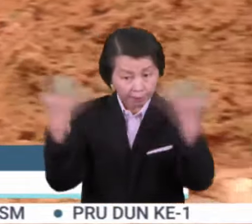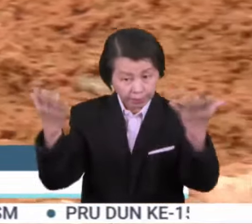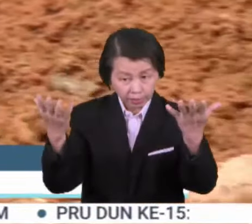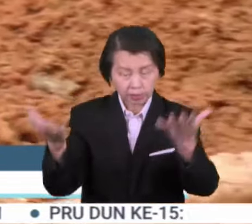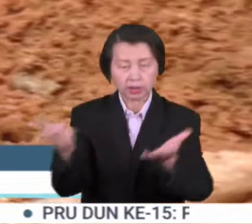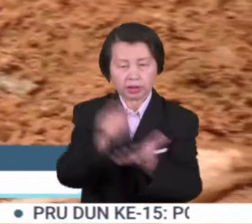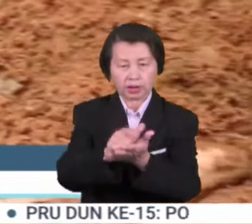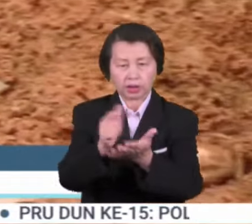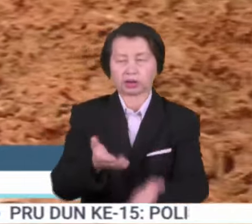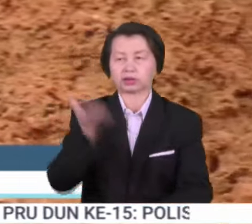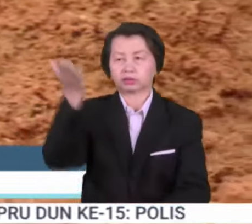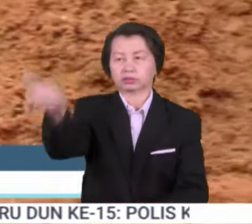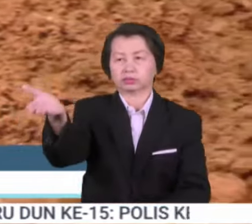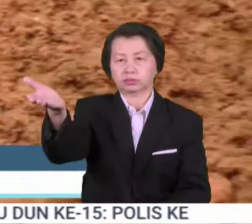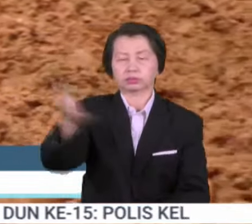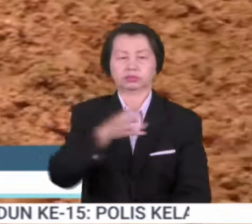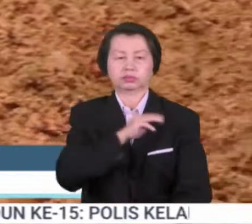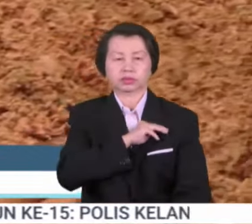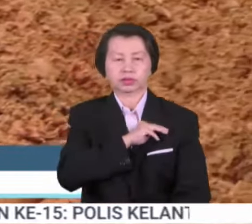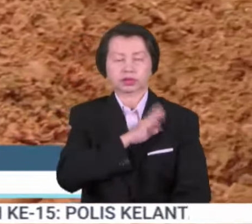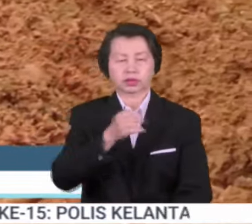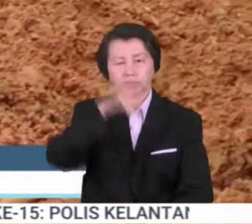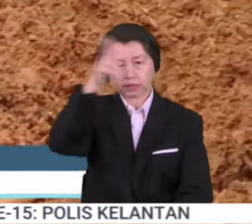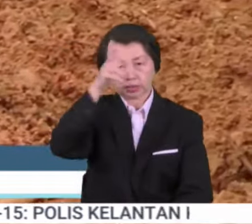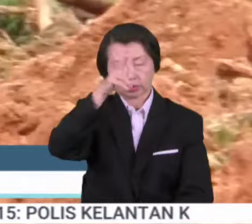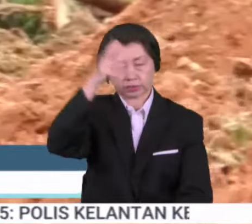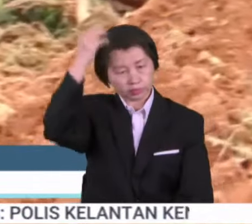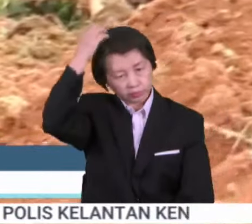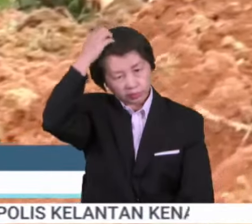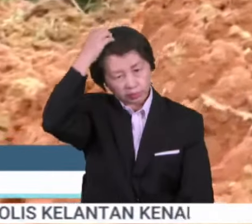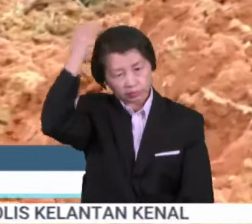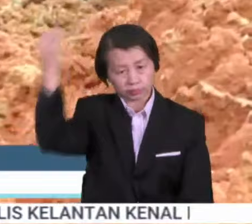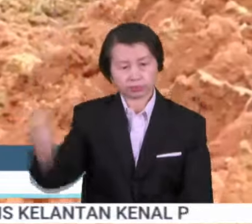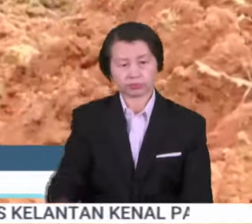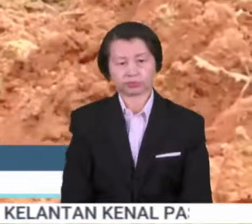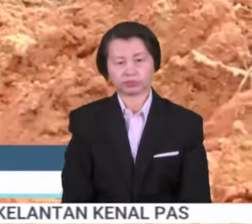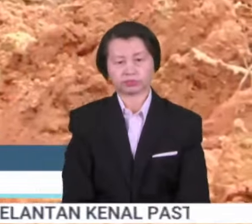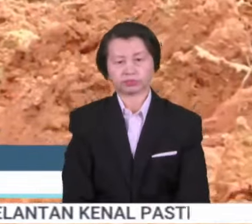barulah laporan itu akan dibentang kepada jemaah menteri dan kerajaan negeri berkenaan.